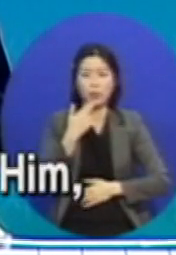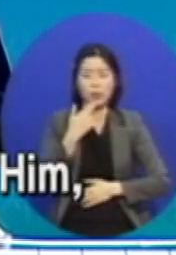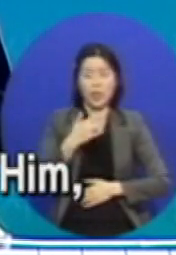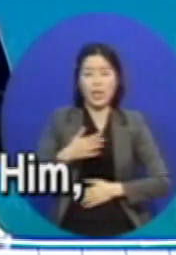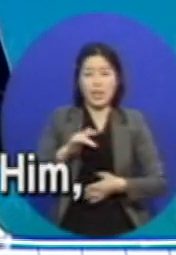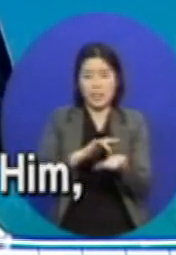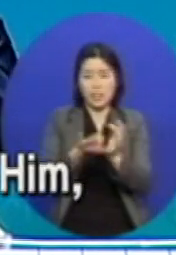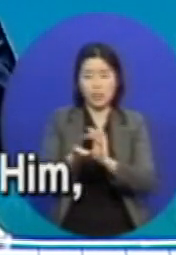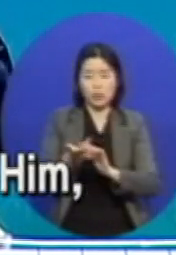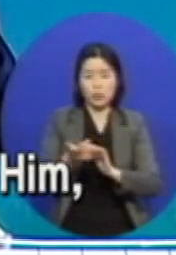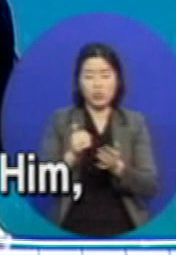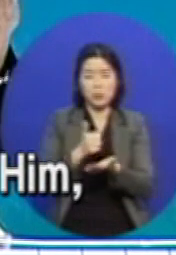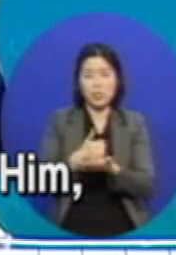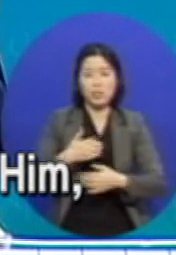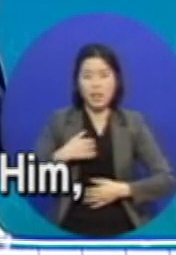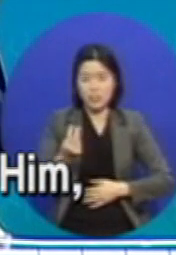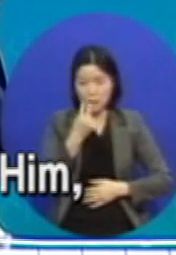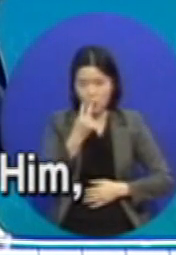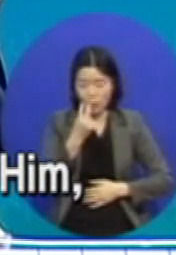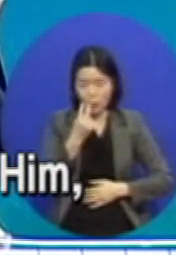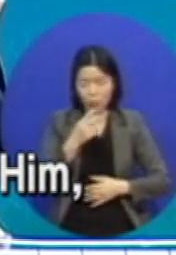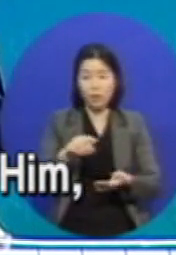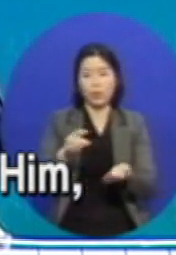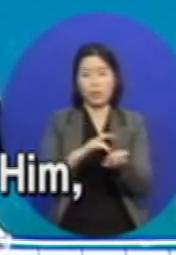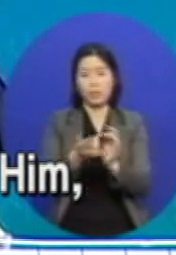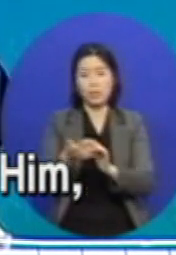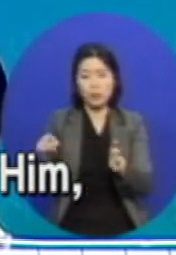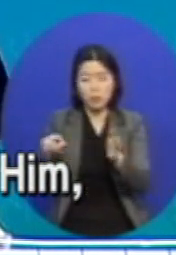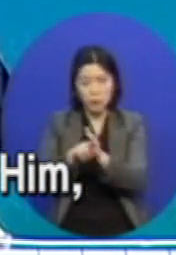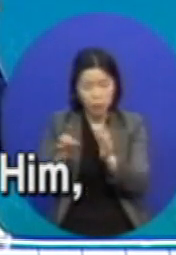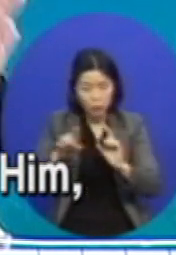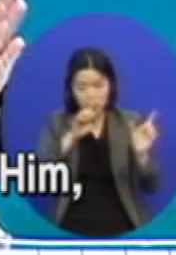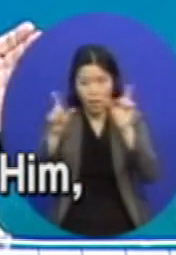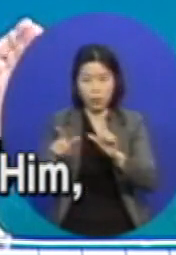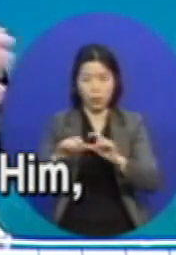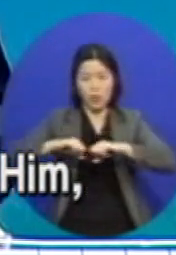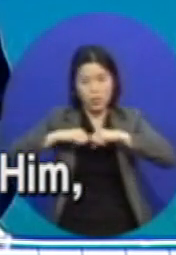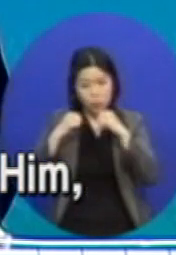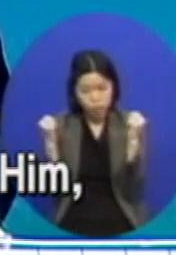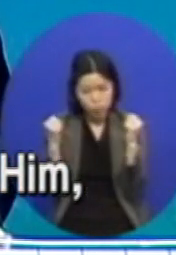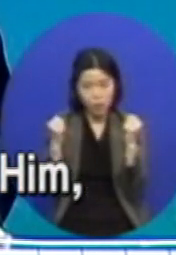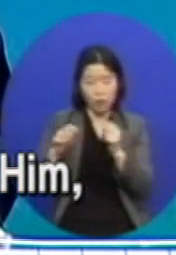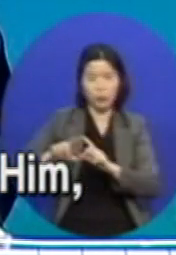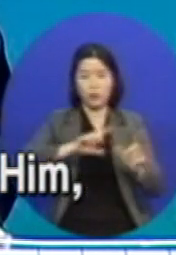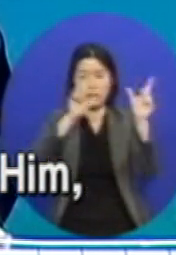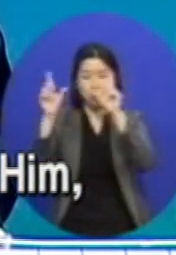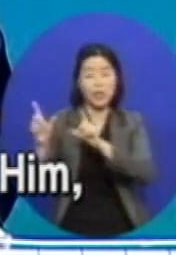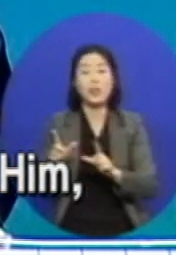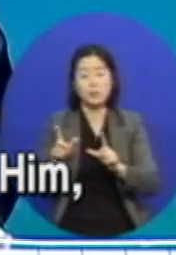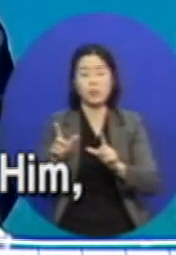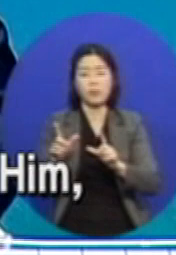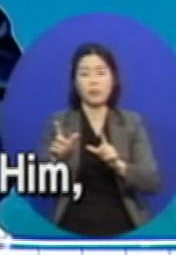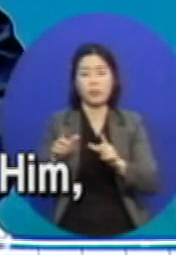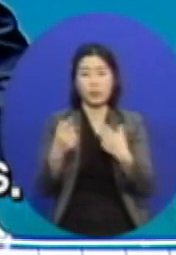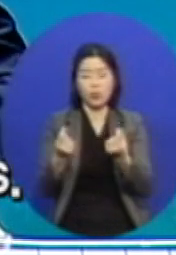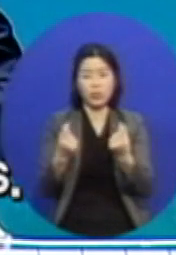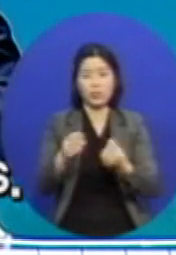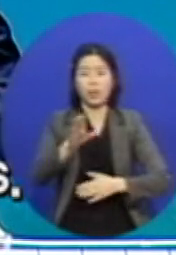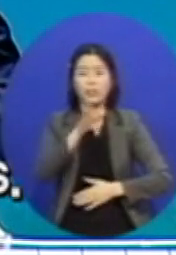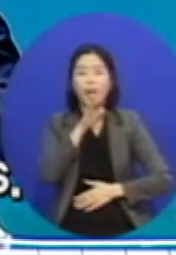2시고 나는 예수님 믿고 이제 사는 거고 예수님께 순종하는 것이 내 삶인데 뭐